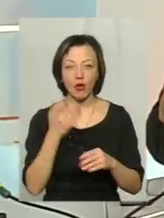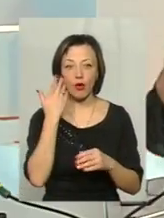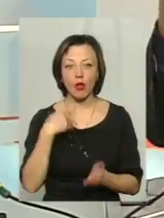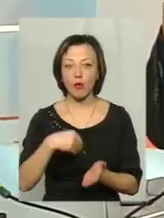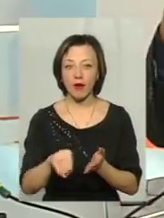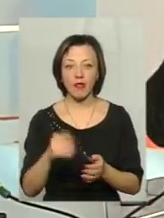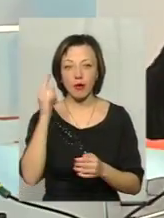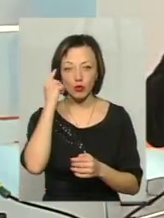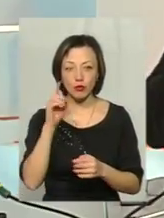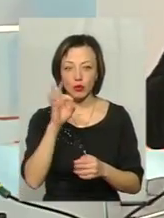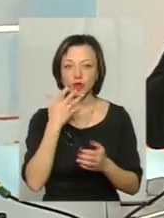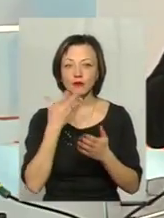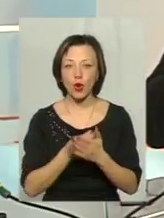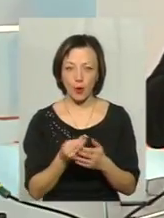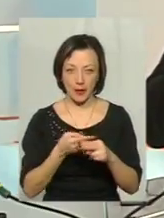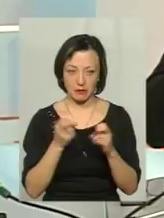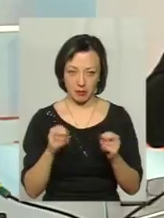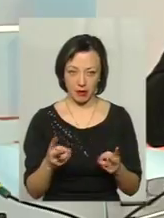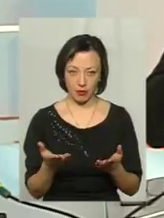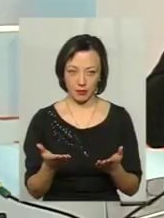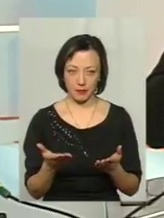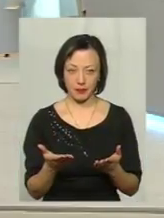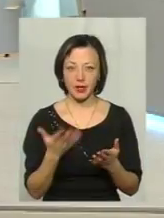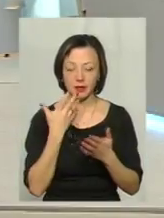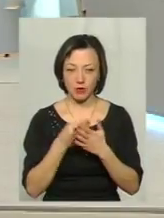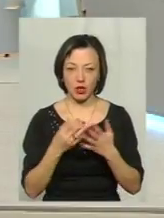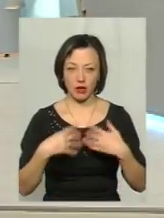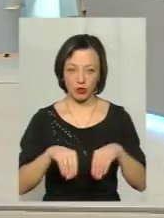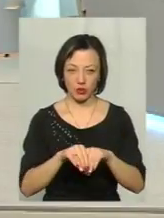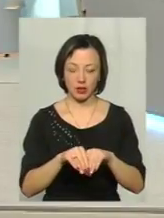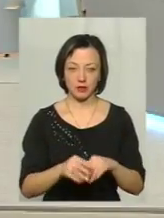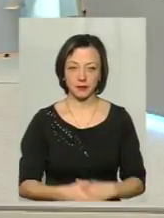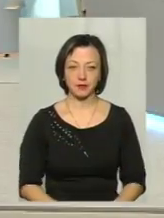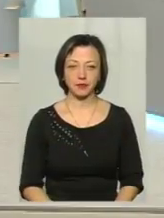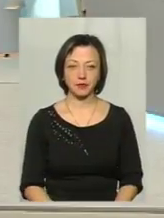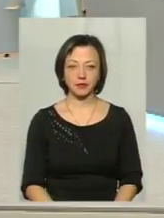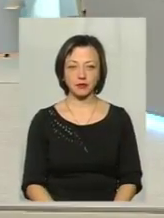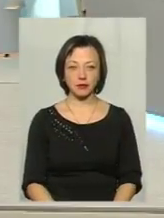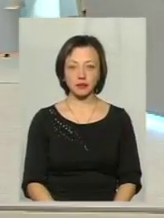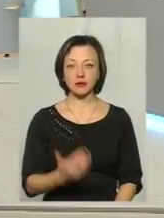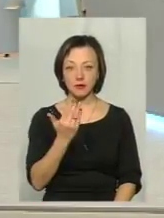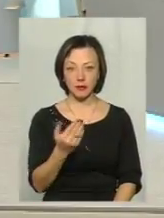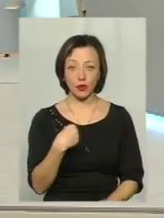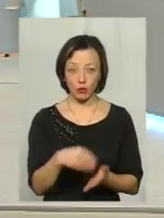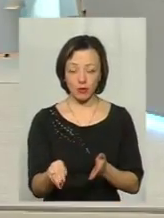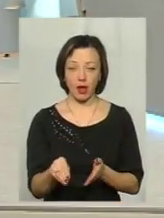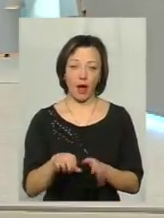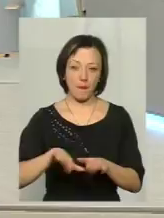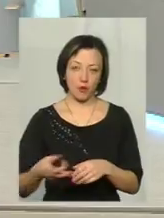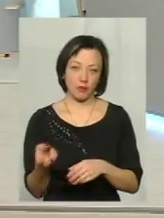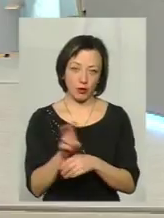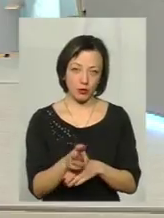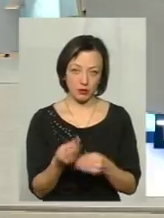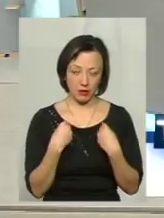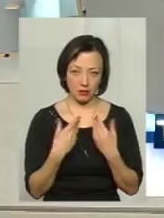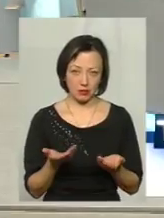купляв, не подумав про свою безпеку. І своєї родини, так. Своєї родини. Ти купив, а після того приходиш і